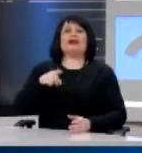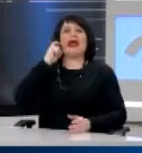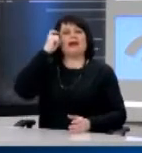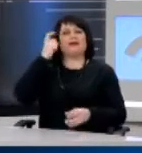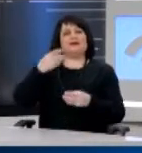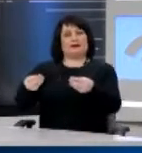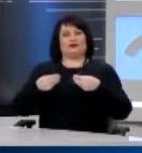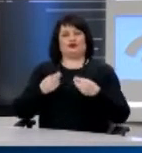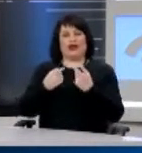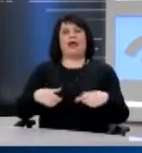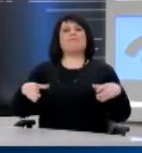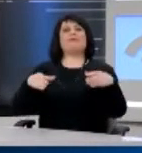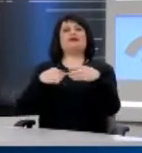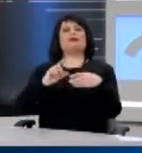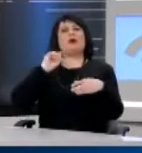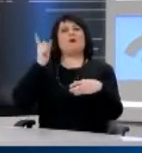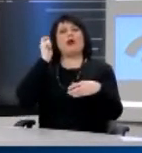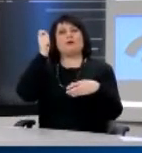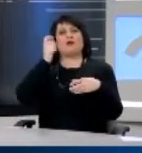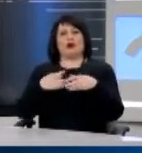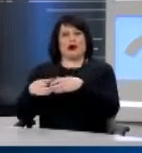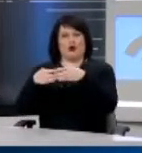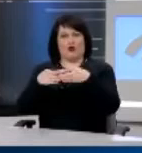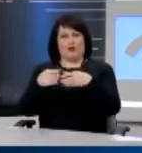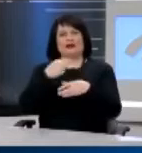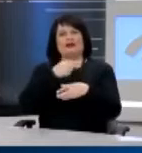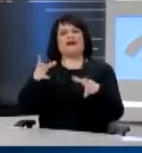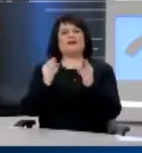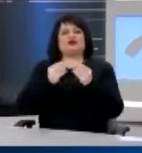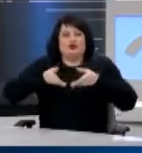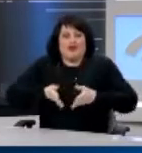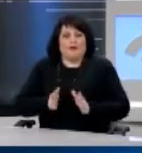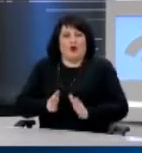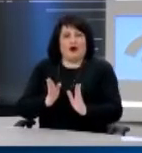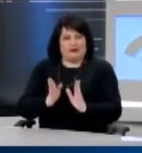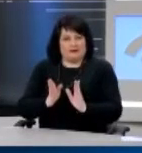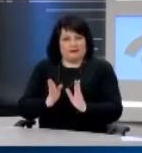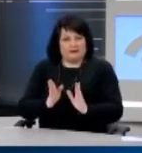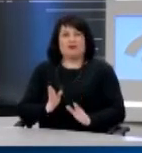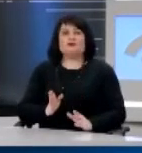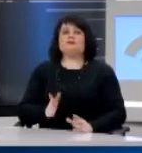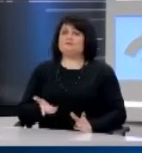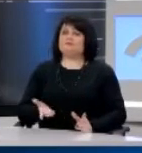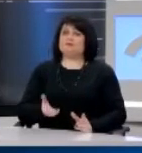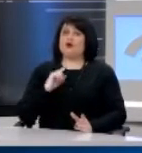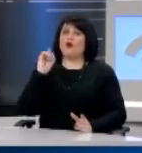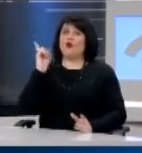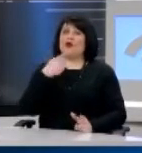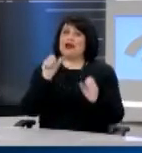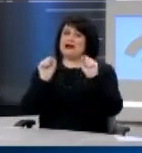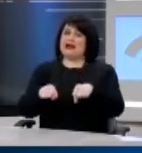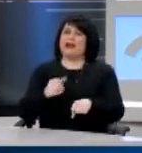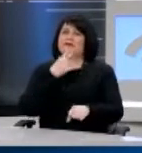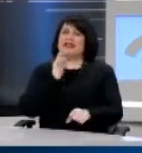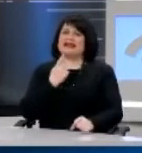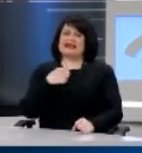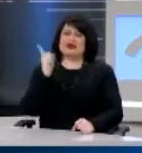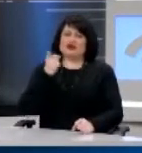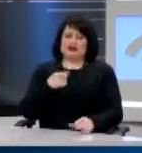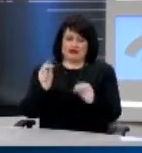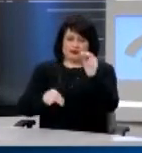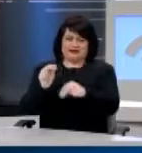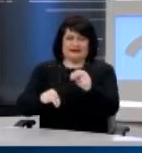έκθεση της Διακομματικής Κοινοβουλευτικής Επιτροπής για το δημογραφικό είναι σχεδόν ομόφωνη. Δηλαδή,